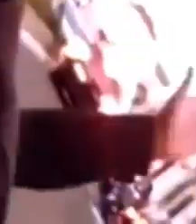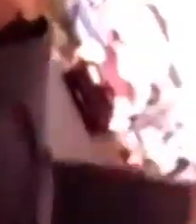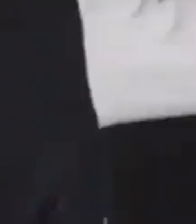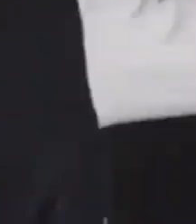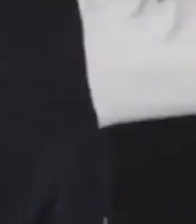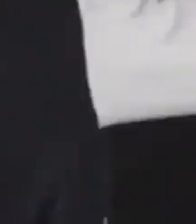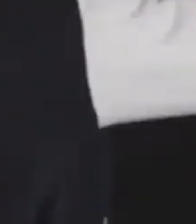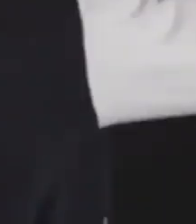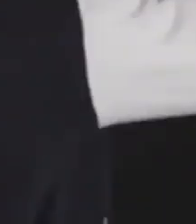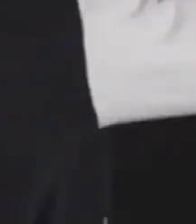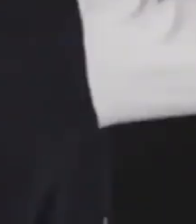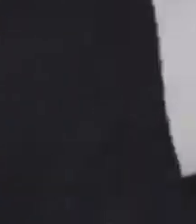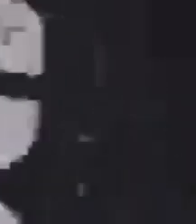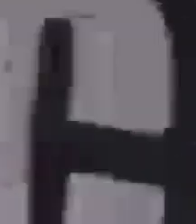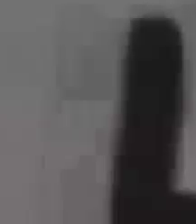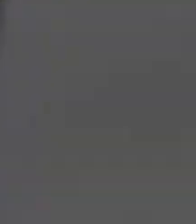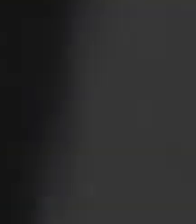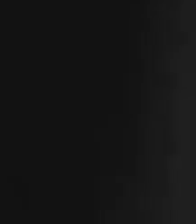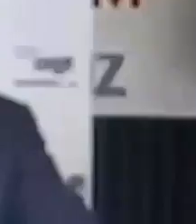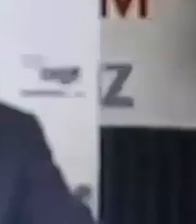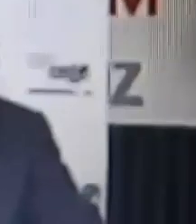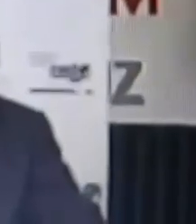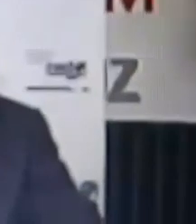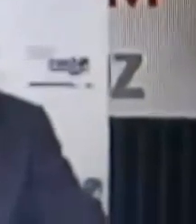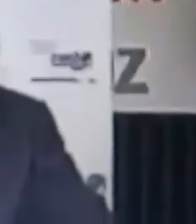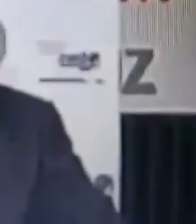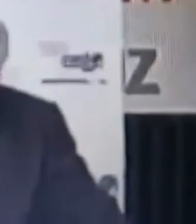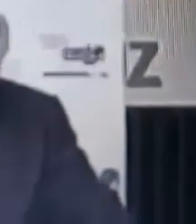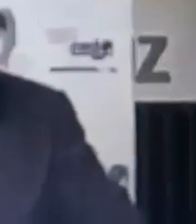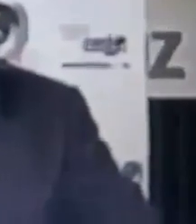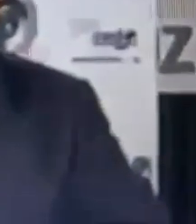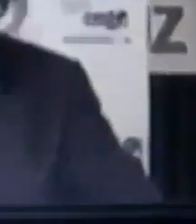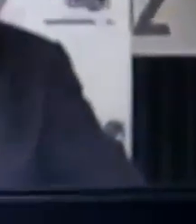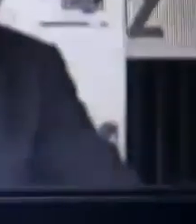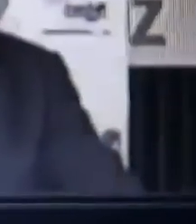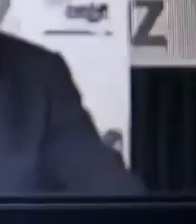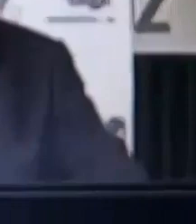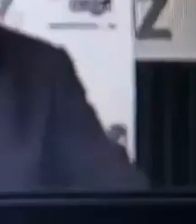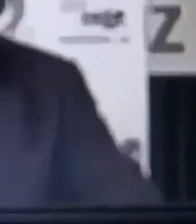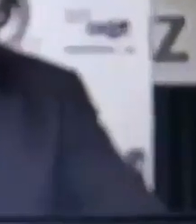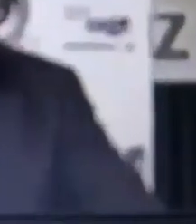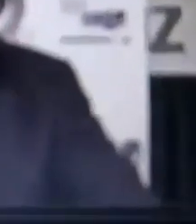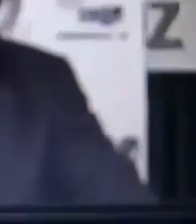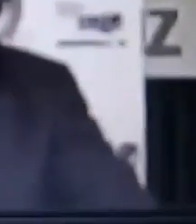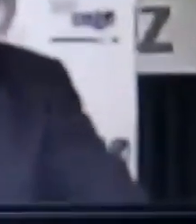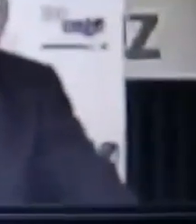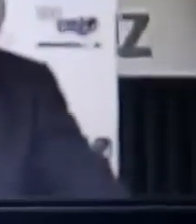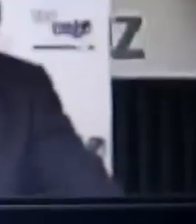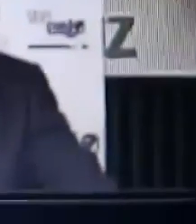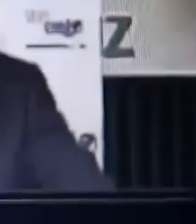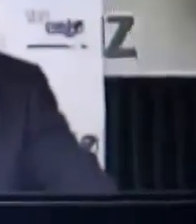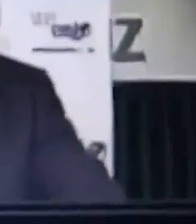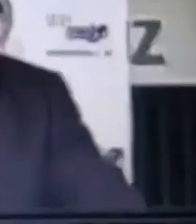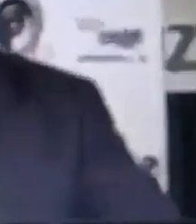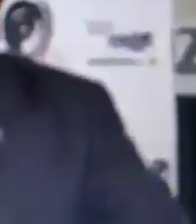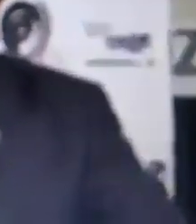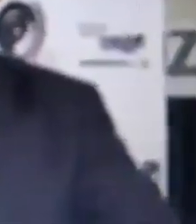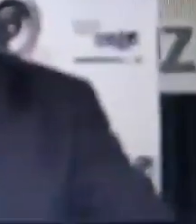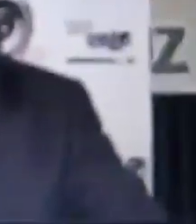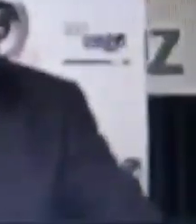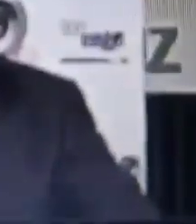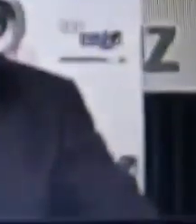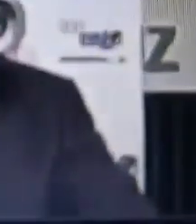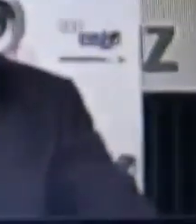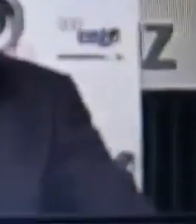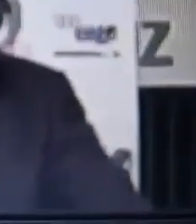Clément original. Dans les discussions, nous tous, finalement, et je dis bien nous tous, l'histoire rendra